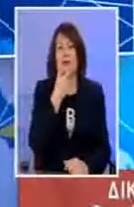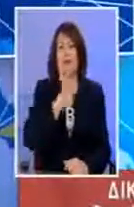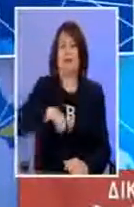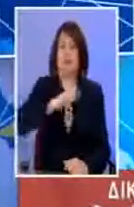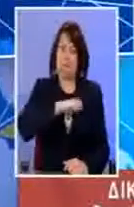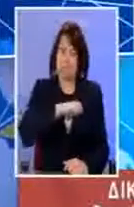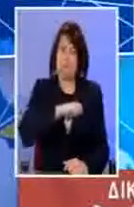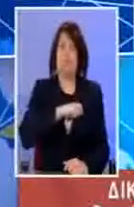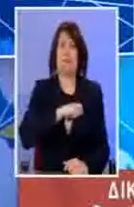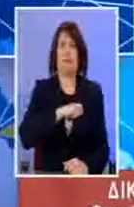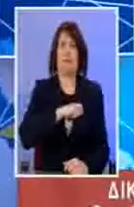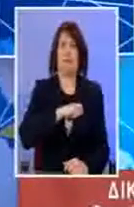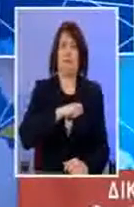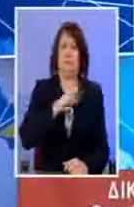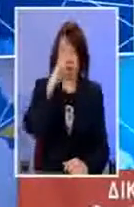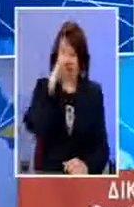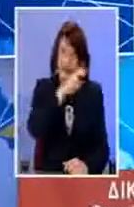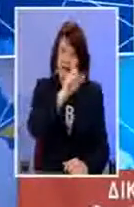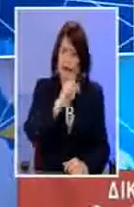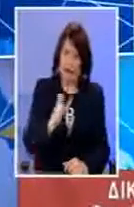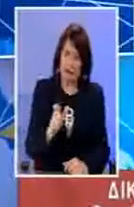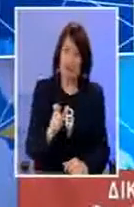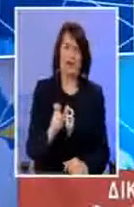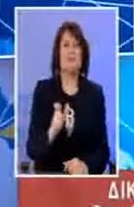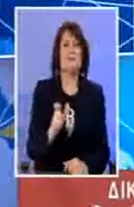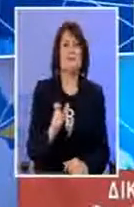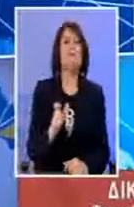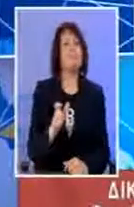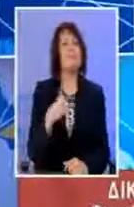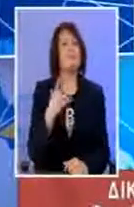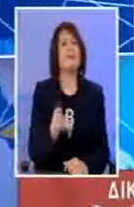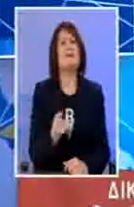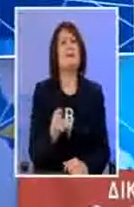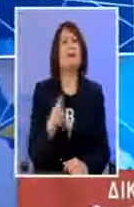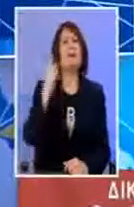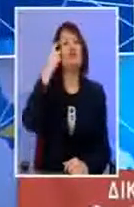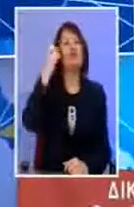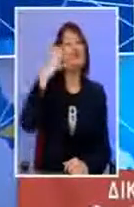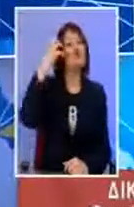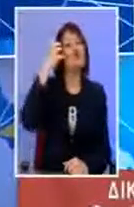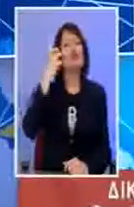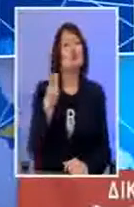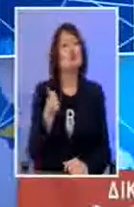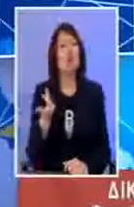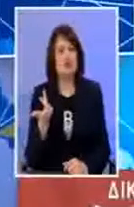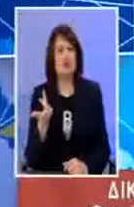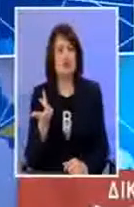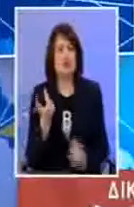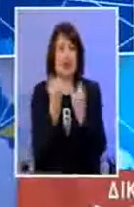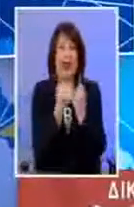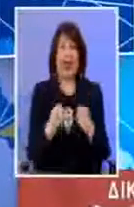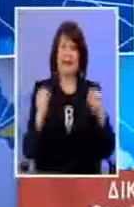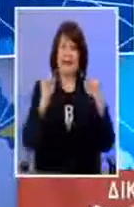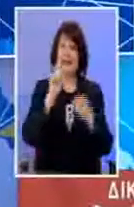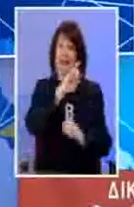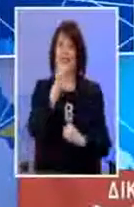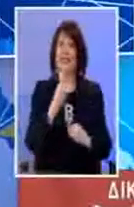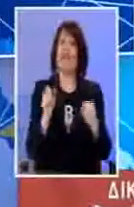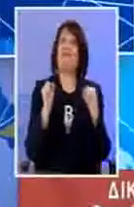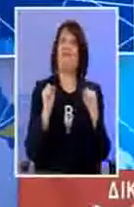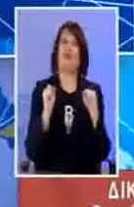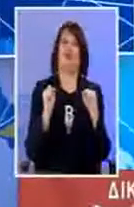Ισπανία, Γερμανία, Ιταλία, υπάρχει αυτή η φιλοσοφία που λέμε ανεξάρτητη διαβίωση. Μέσα